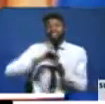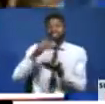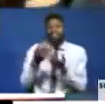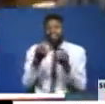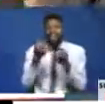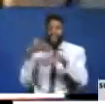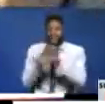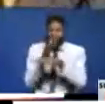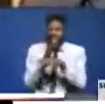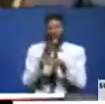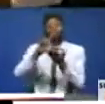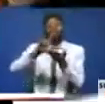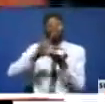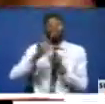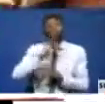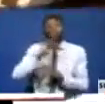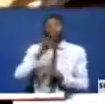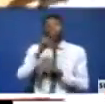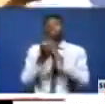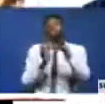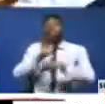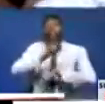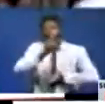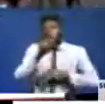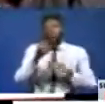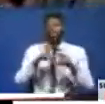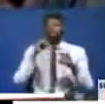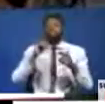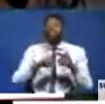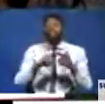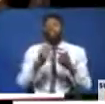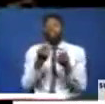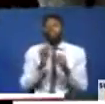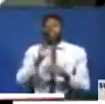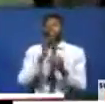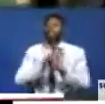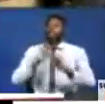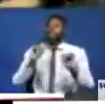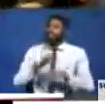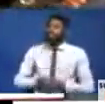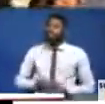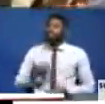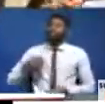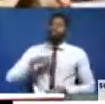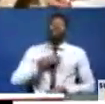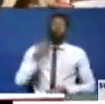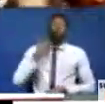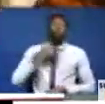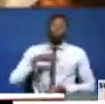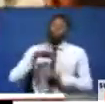money. Sisi hatutaki kudhulumiwa, hatutaki tena